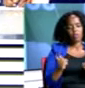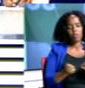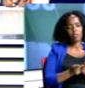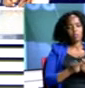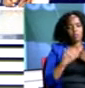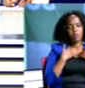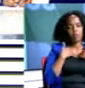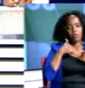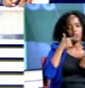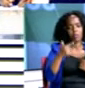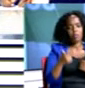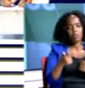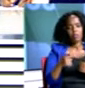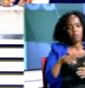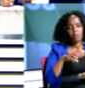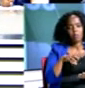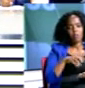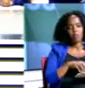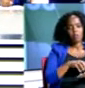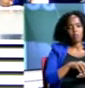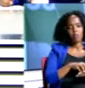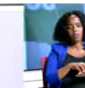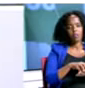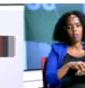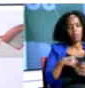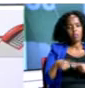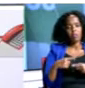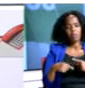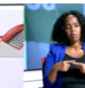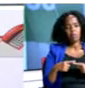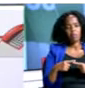Mm-hmm. Magala salaki sakara anato kisa diemani. Mm-hmm.